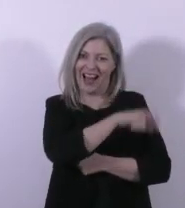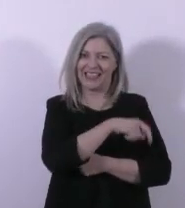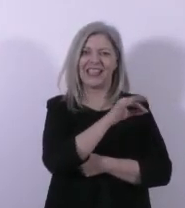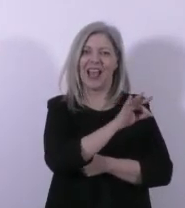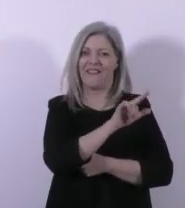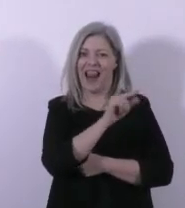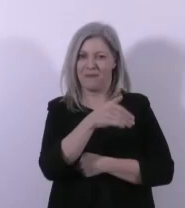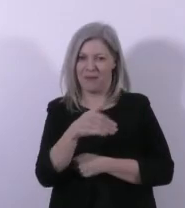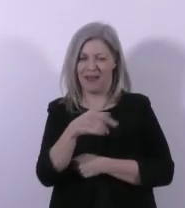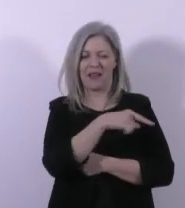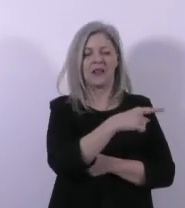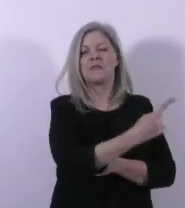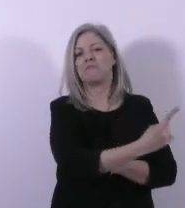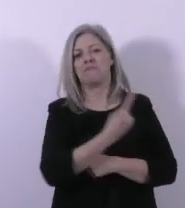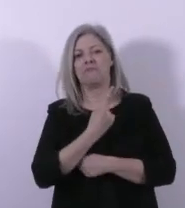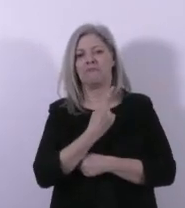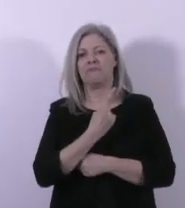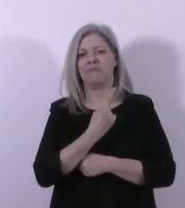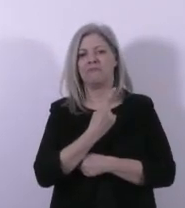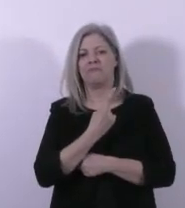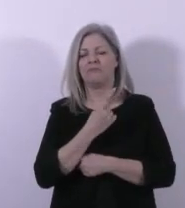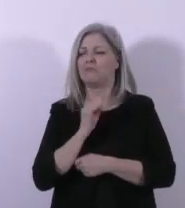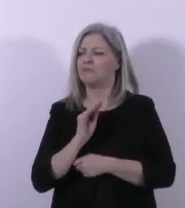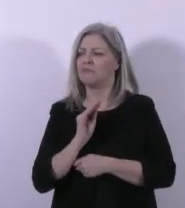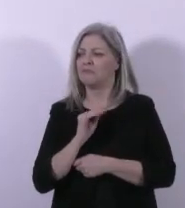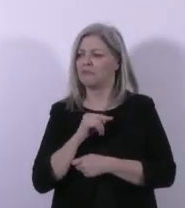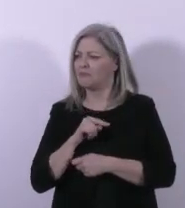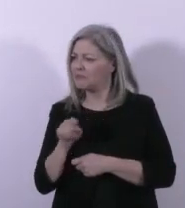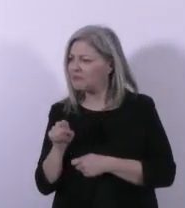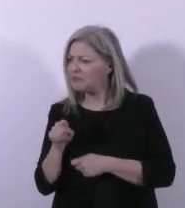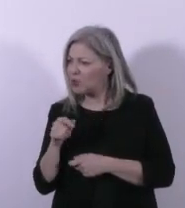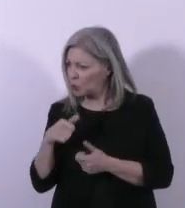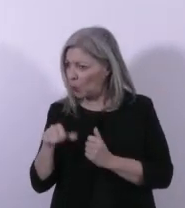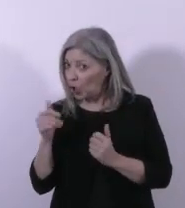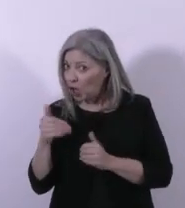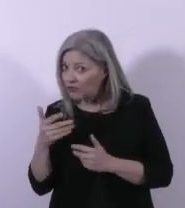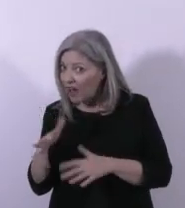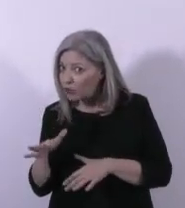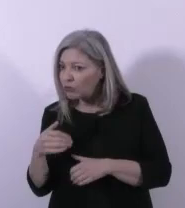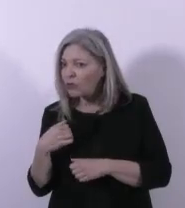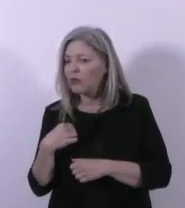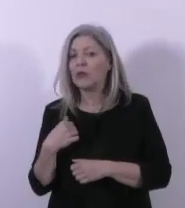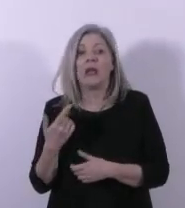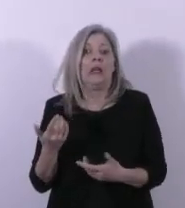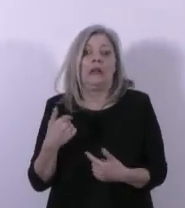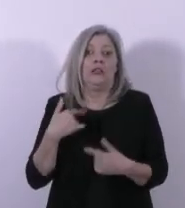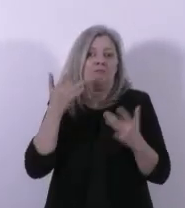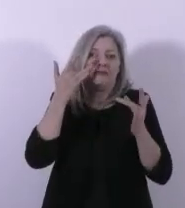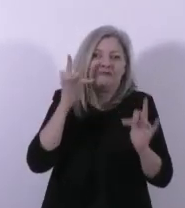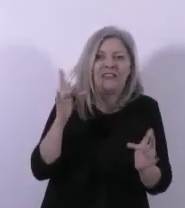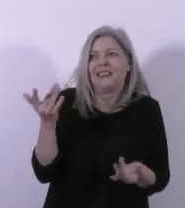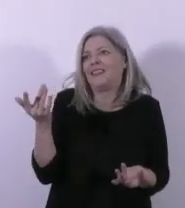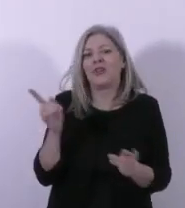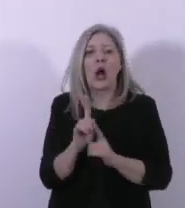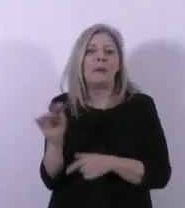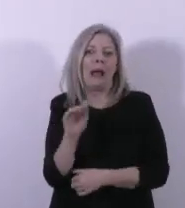è presentato e mi ha chiesto se io avevo fatto il turno. Io, ignaro, bambino, a 16